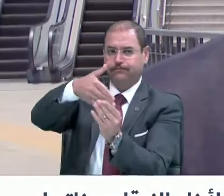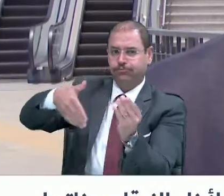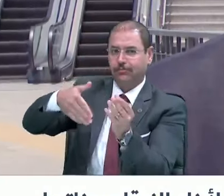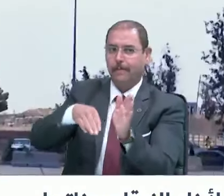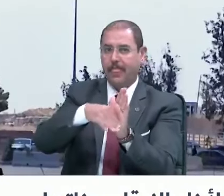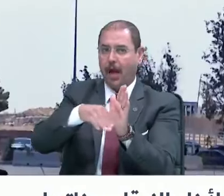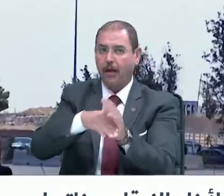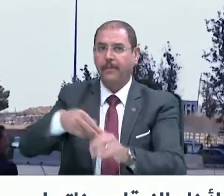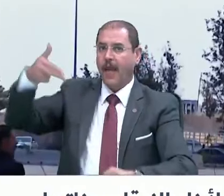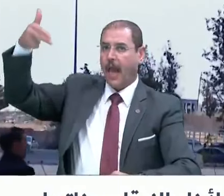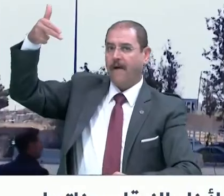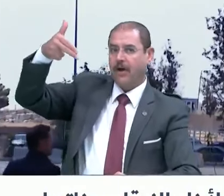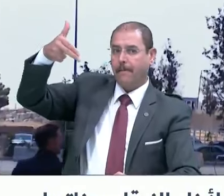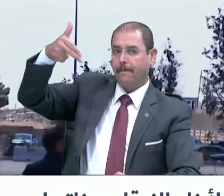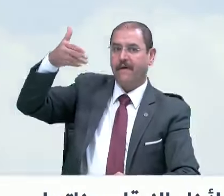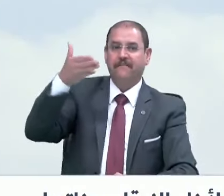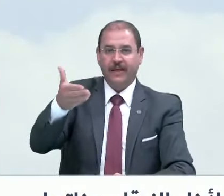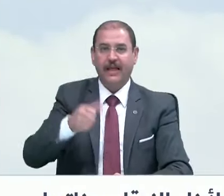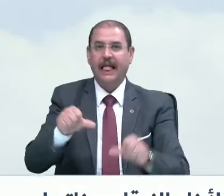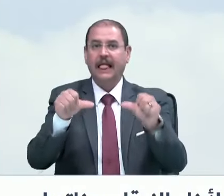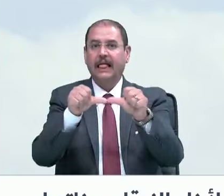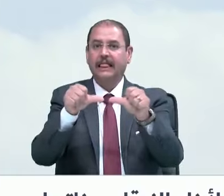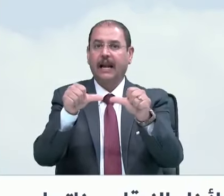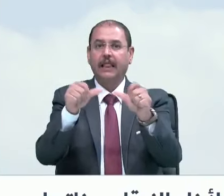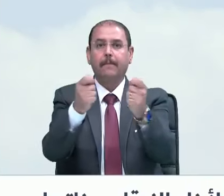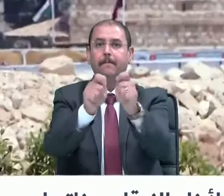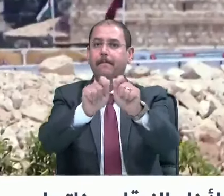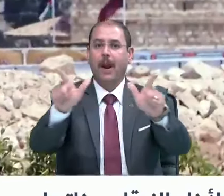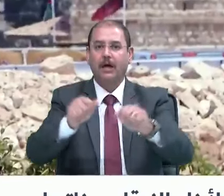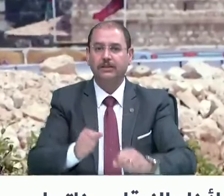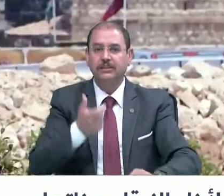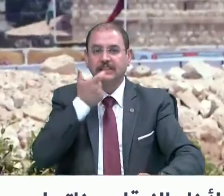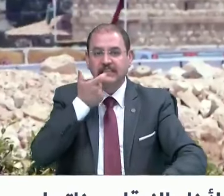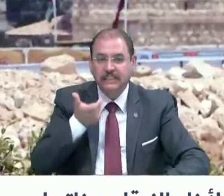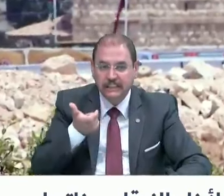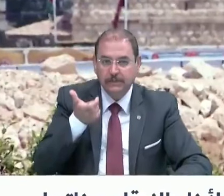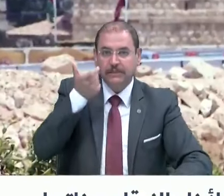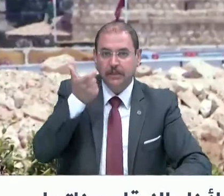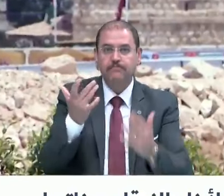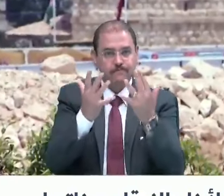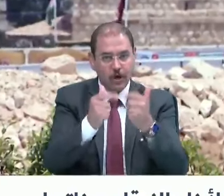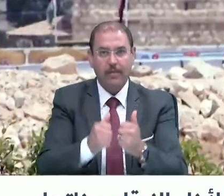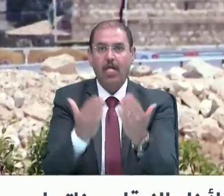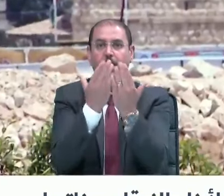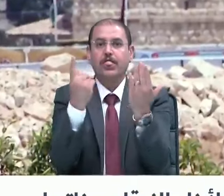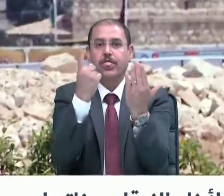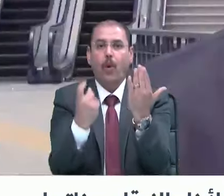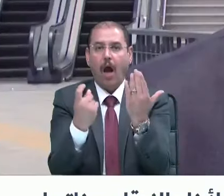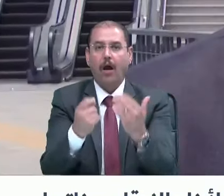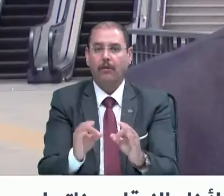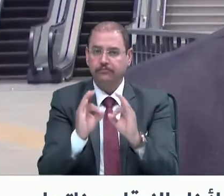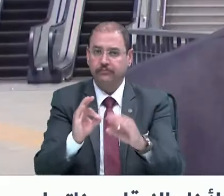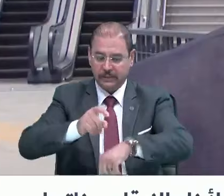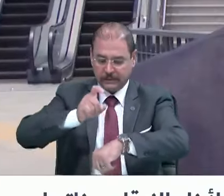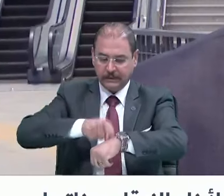كاميرات مراقبة خدمة إنترنت مجاني مهيأ لكبار السن وذوي الاحتياجات الخاصة مواعيد محددة ساعات